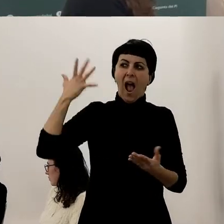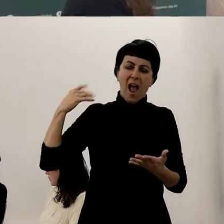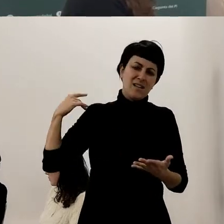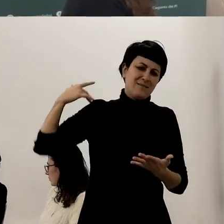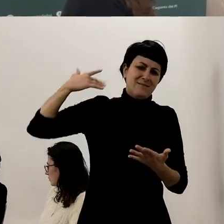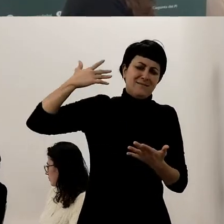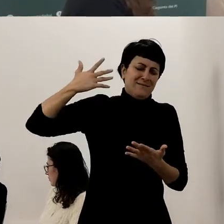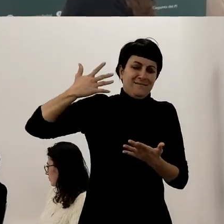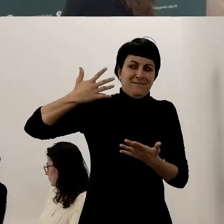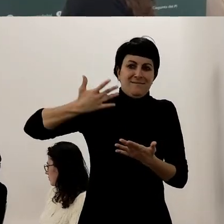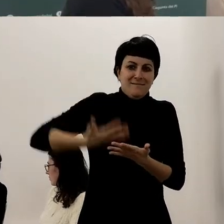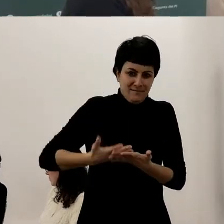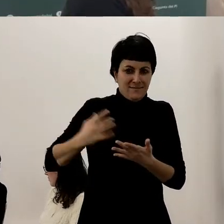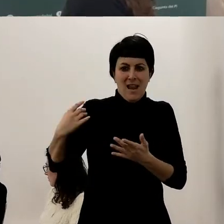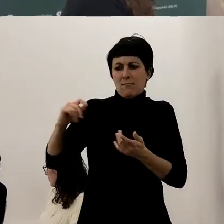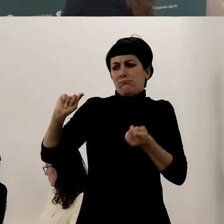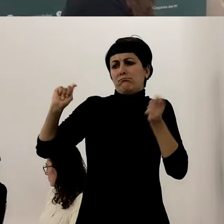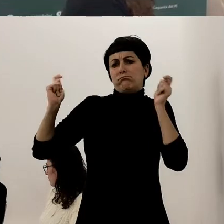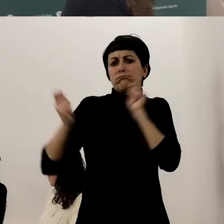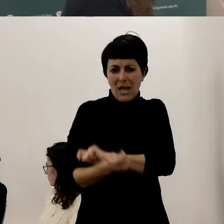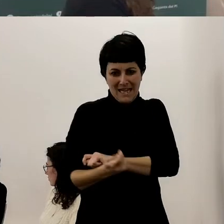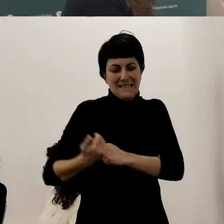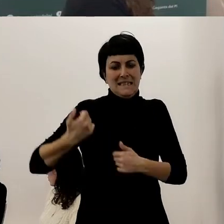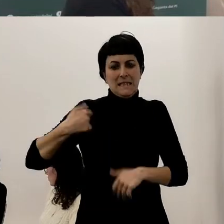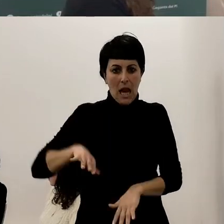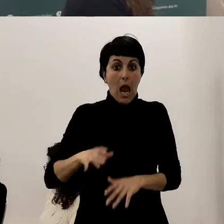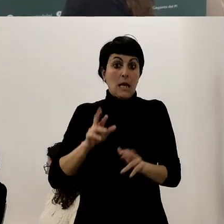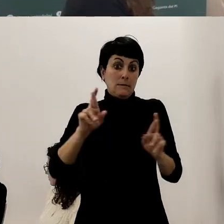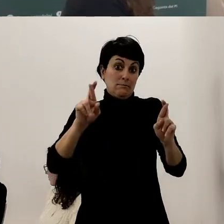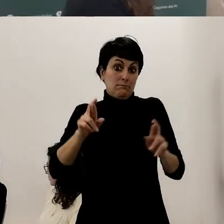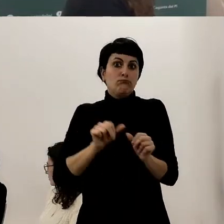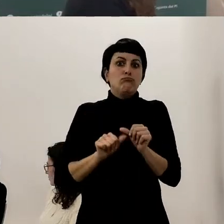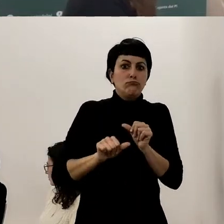doncs, està canviant molt i esperem que segueixi així.